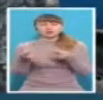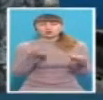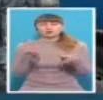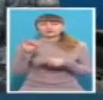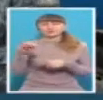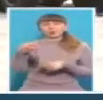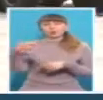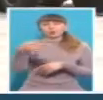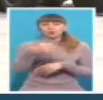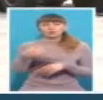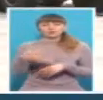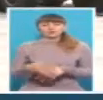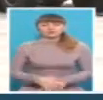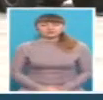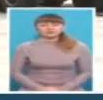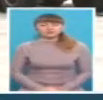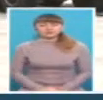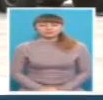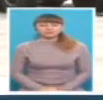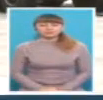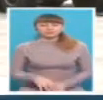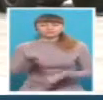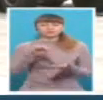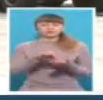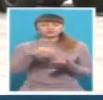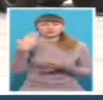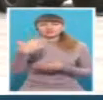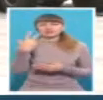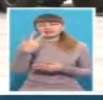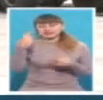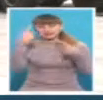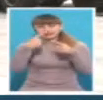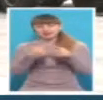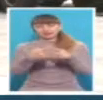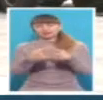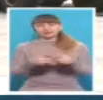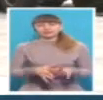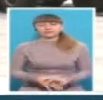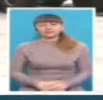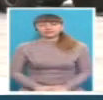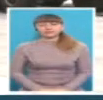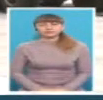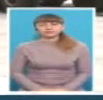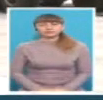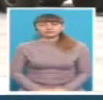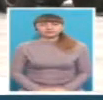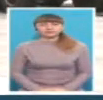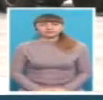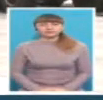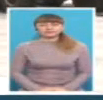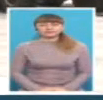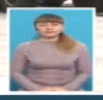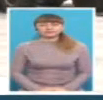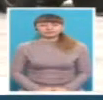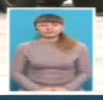адам жұмылдырылды. Порядком привлекается 53 единицы техники. Шара 2 күн бойы өтеді, яғни ертең жалғасы